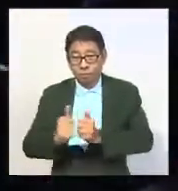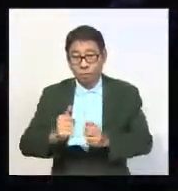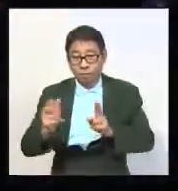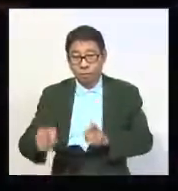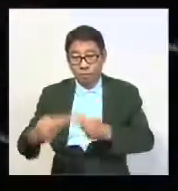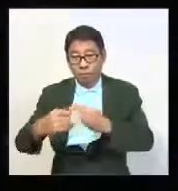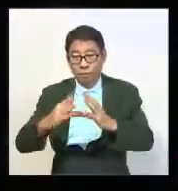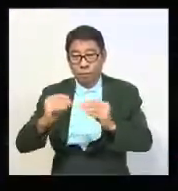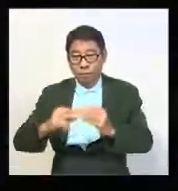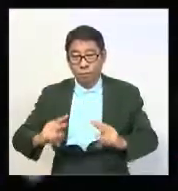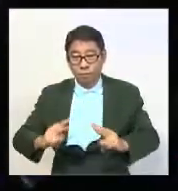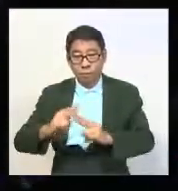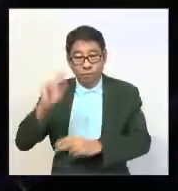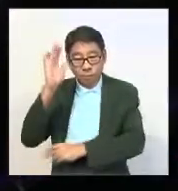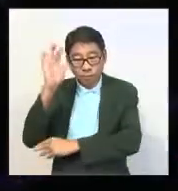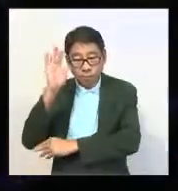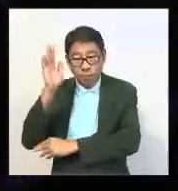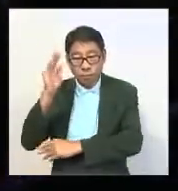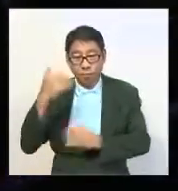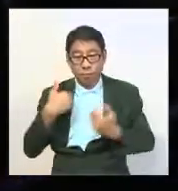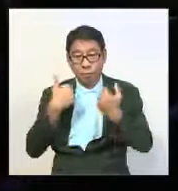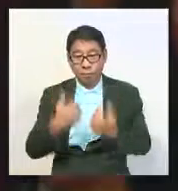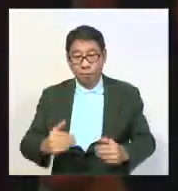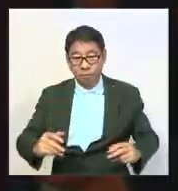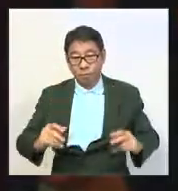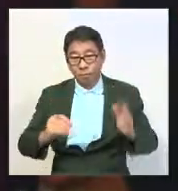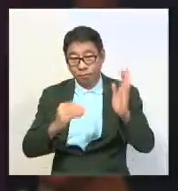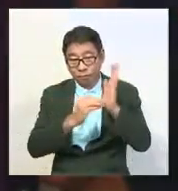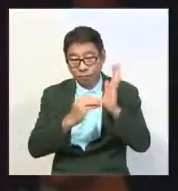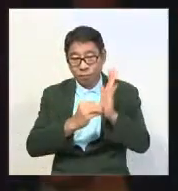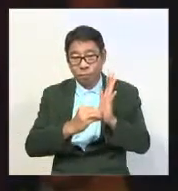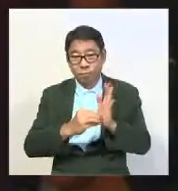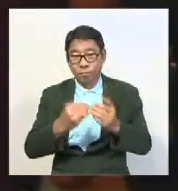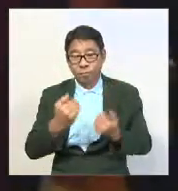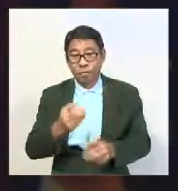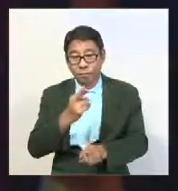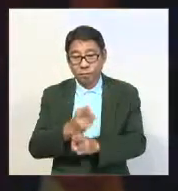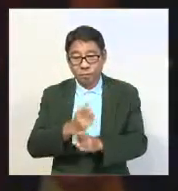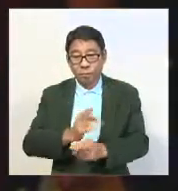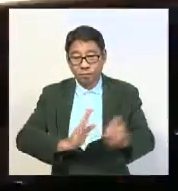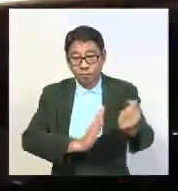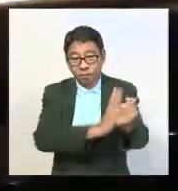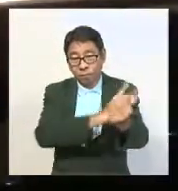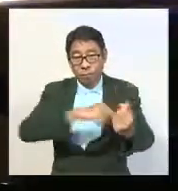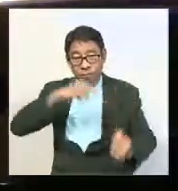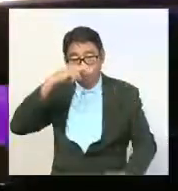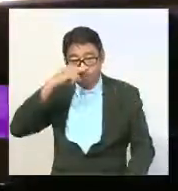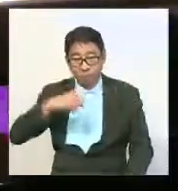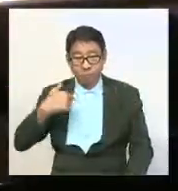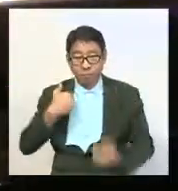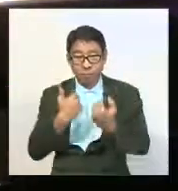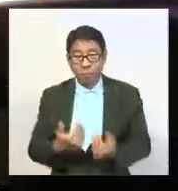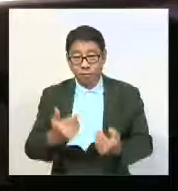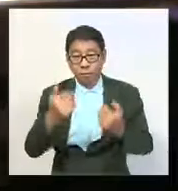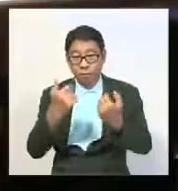ที่หอประชุมกรมประชาสัมพันธ์ซอยอารีสัมพันธ์กรุงเทพมหานครเพื่อที่จะร่วมกันอนุรักษ์เพลงลูกทุ่งไทยที่มีคุณลัก